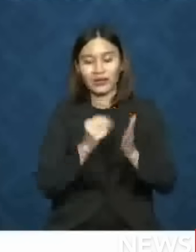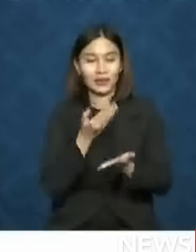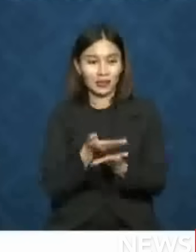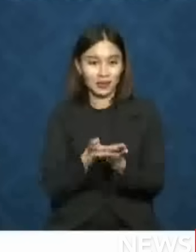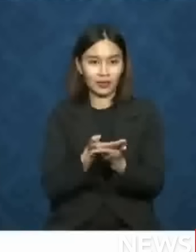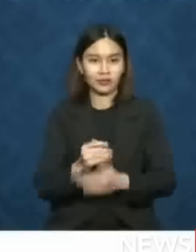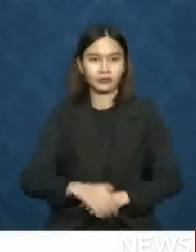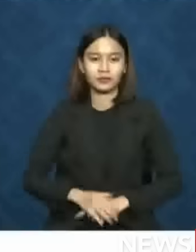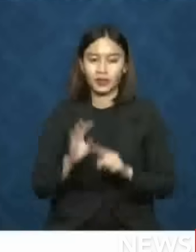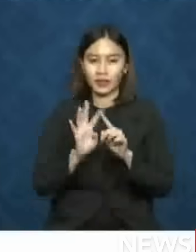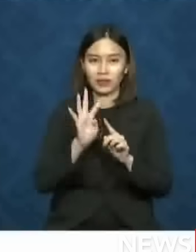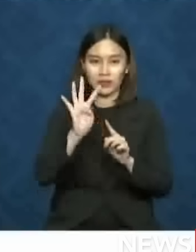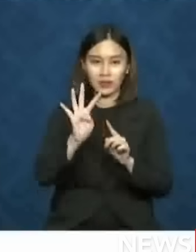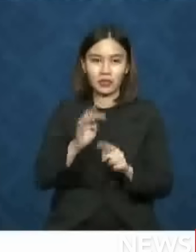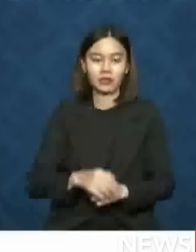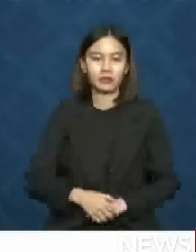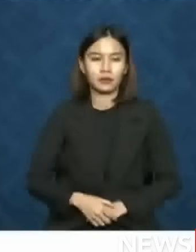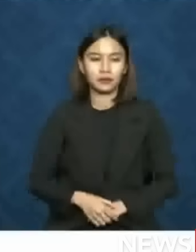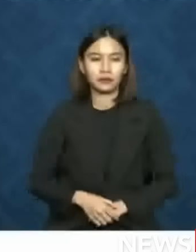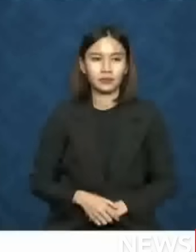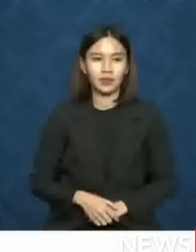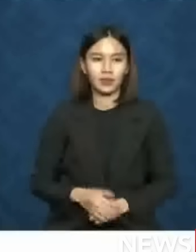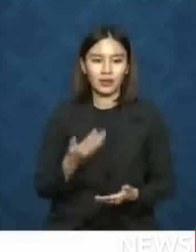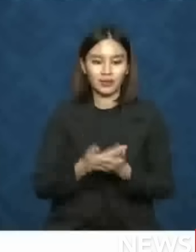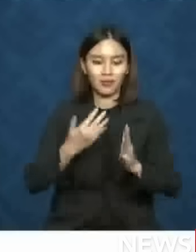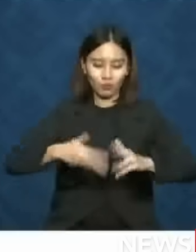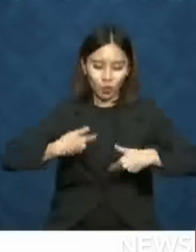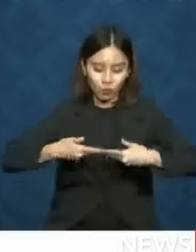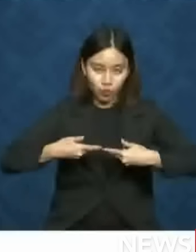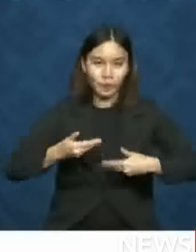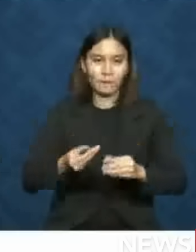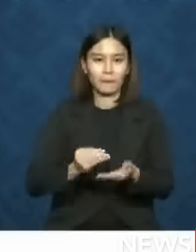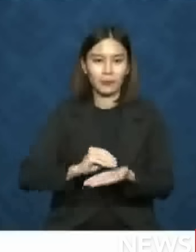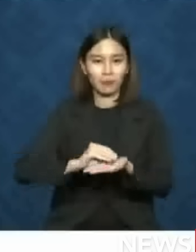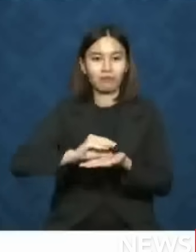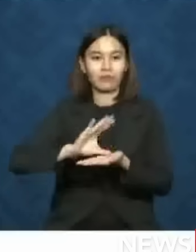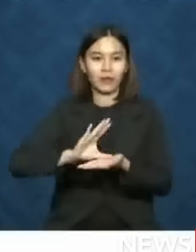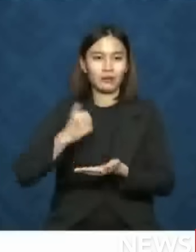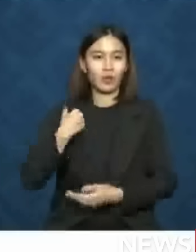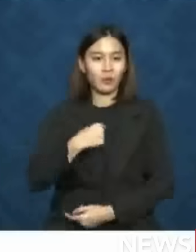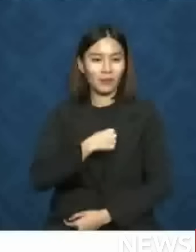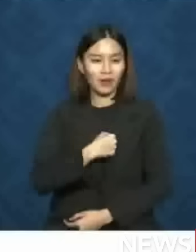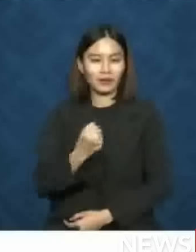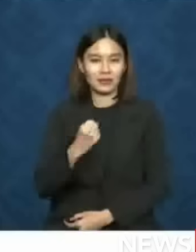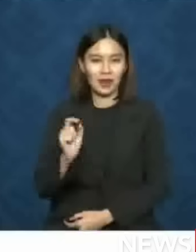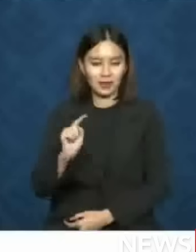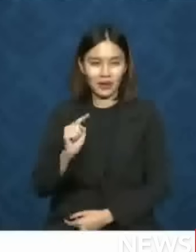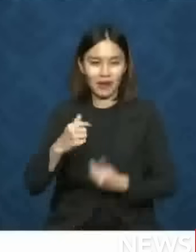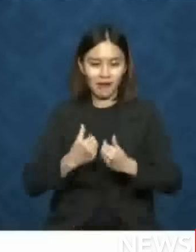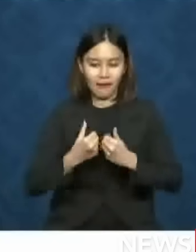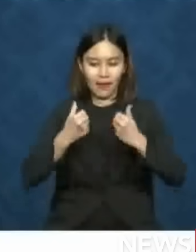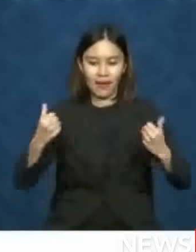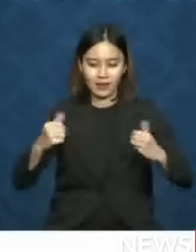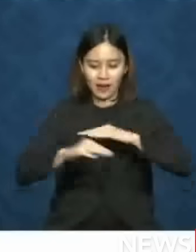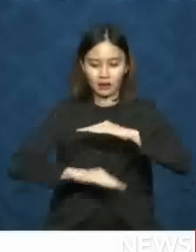คลังเพิ่มที่ 4คือรายได้เพิ่มขึ้นซึ่งผมมั่นใจว่าเราจะสามารถขยายฐาน